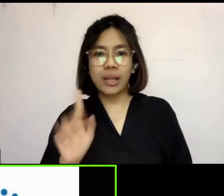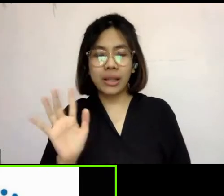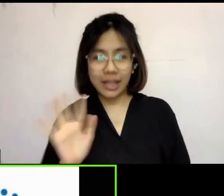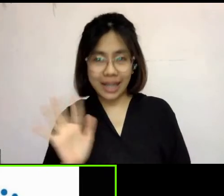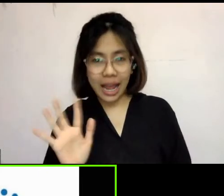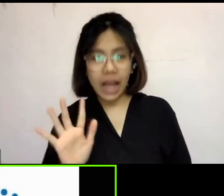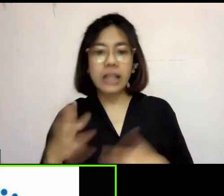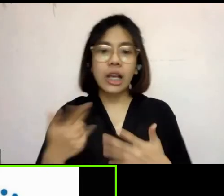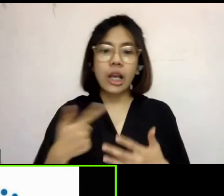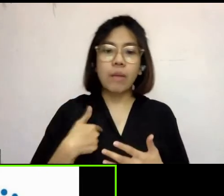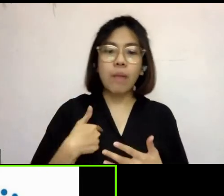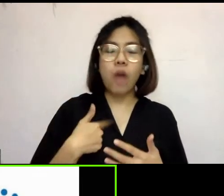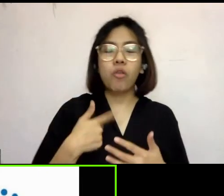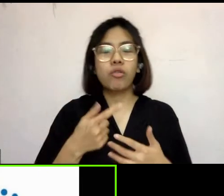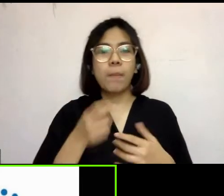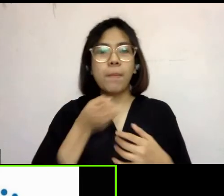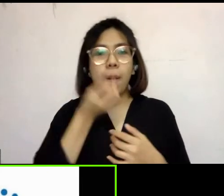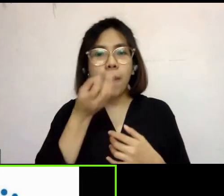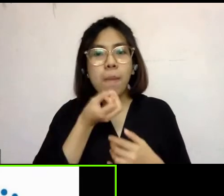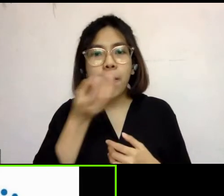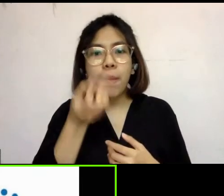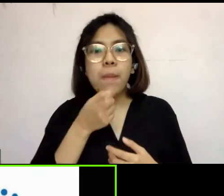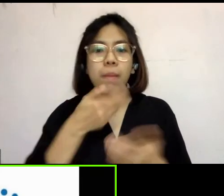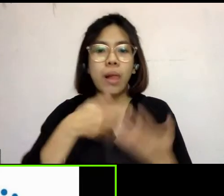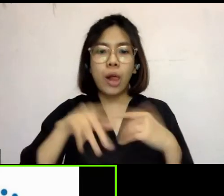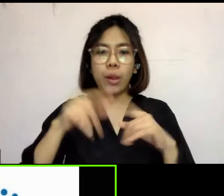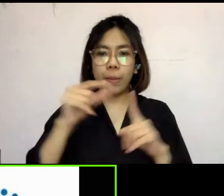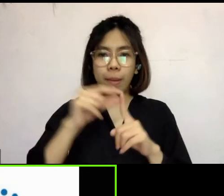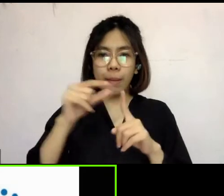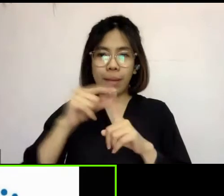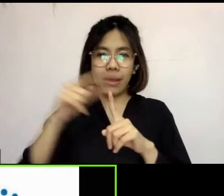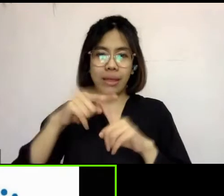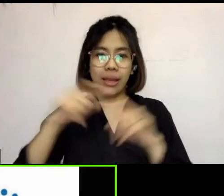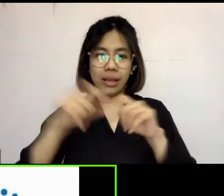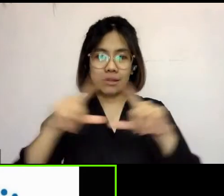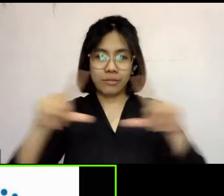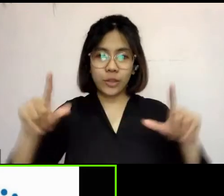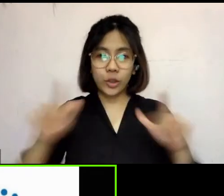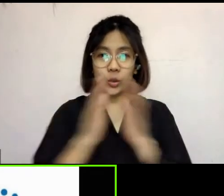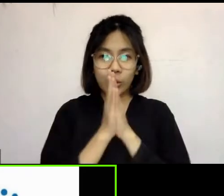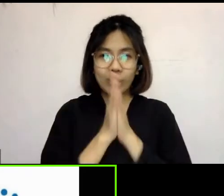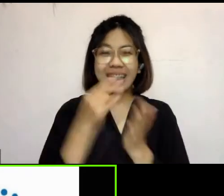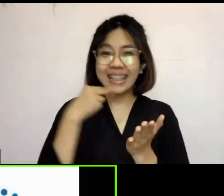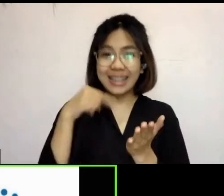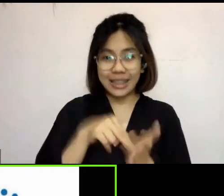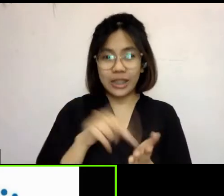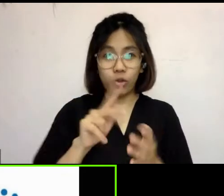alat kontrol waktu saya izin kan Bapak Ibu